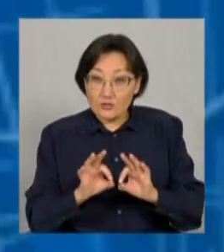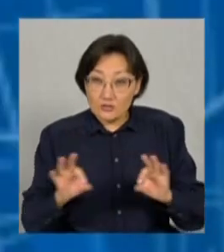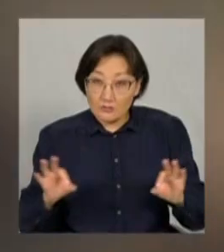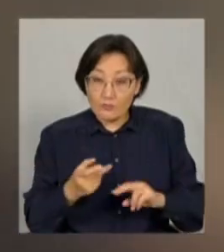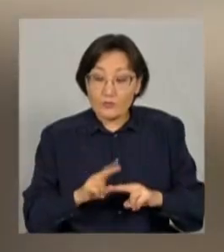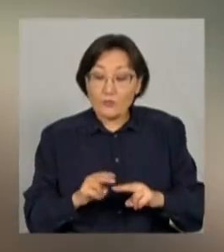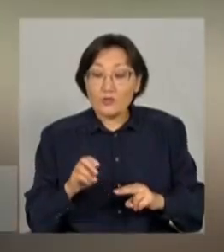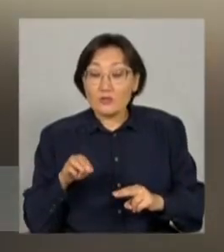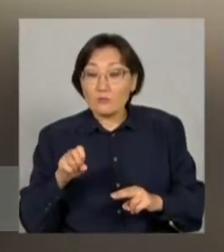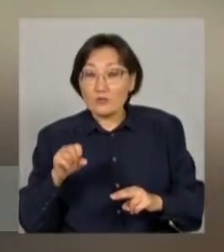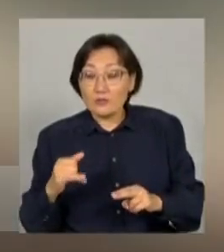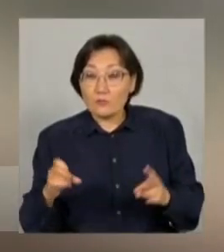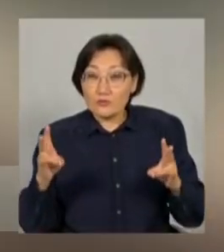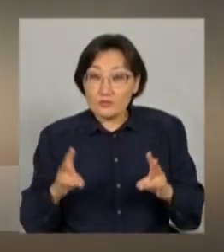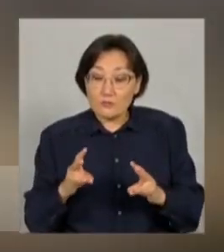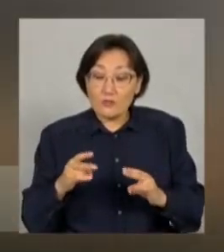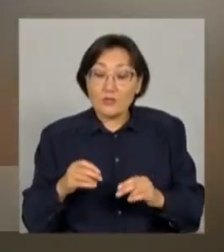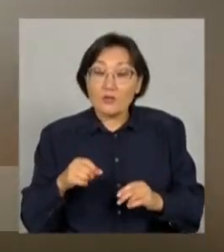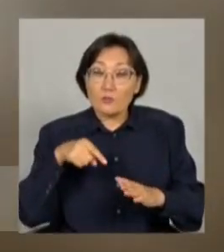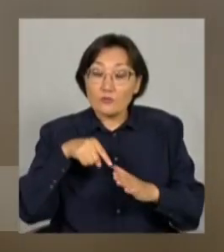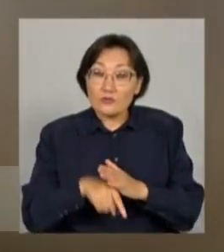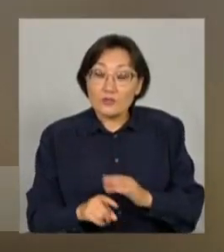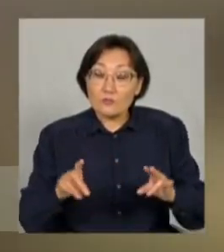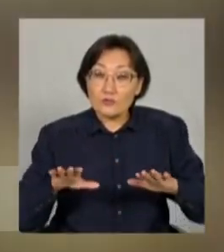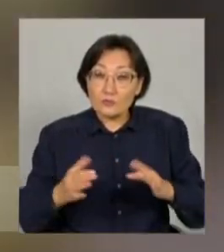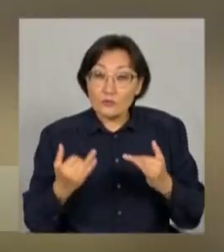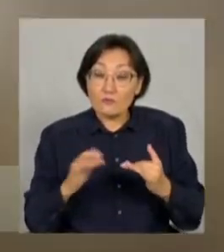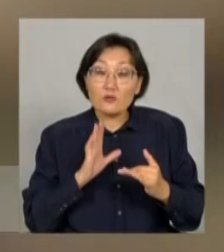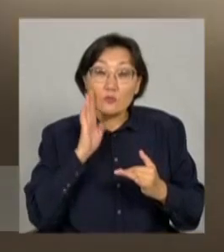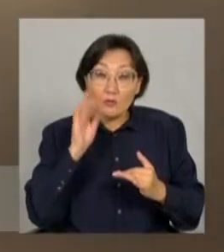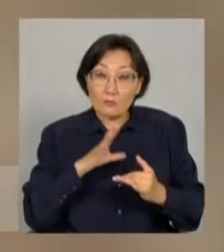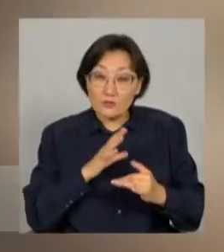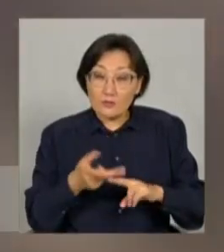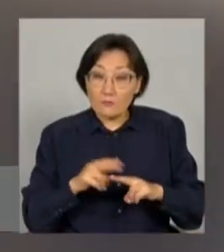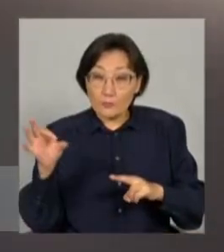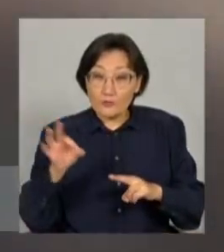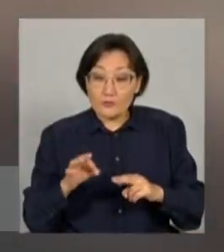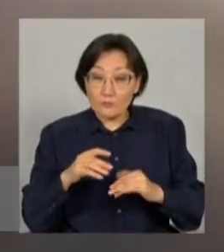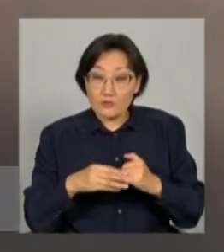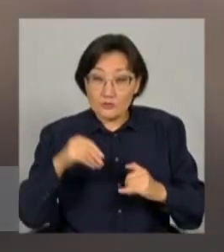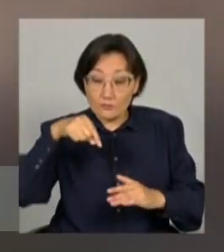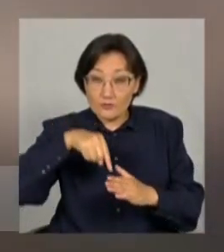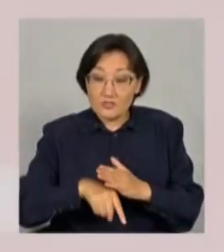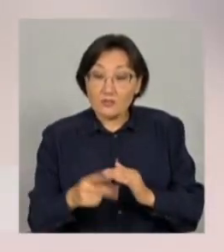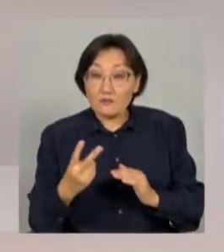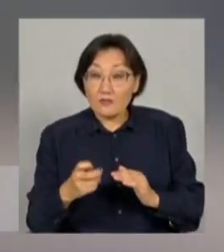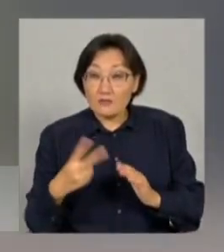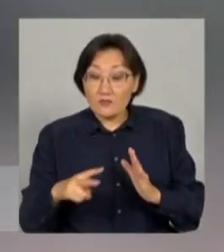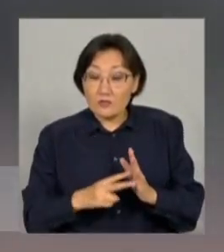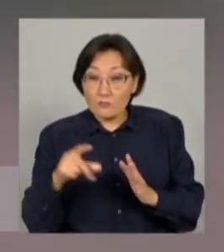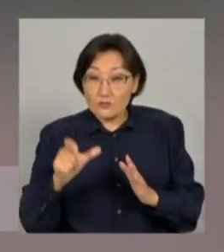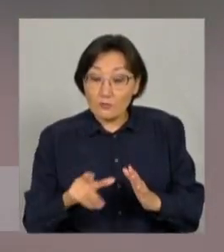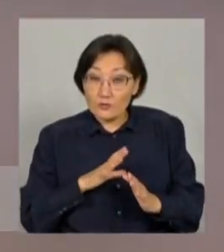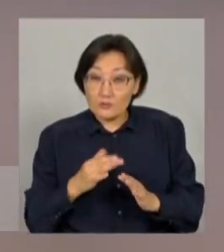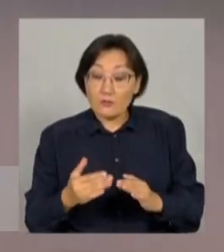пресс-службы «ArcelorMittal Темиртау», авария на добывающем объекте произошла сегодня утром. В этот момент под землей находились 227